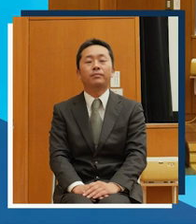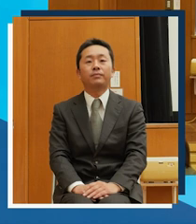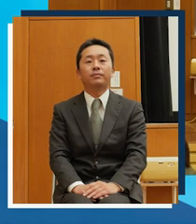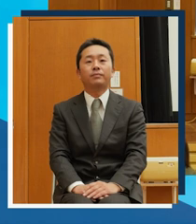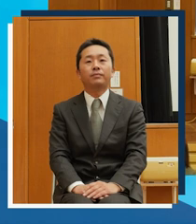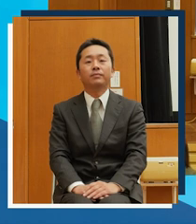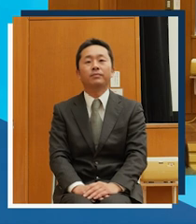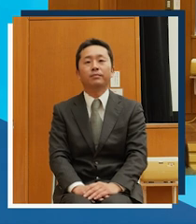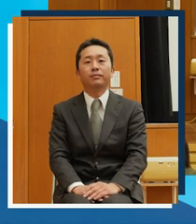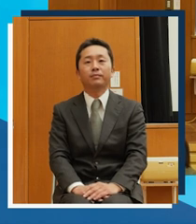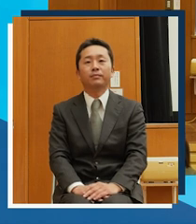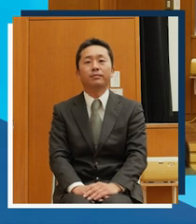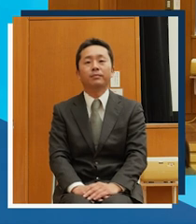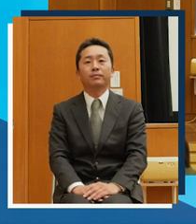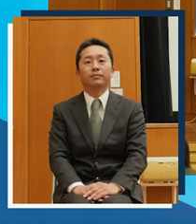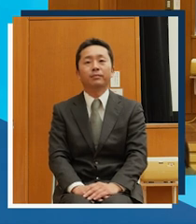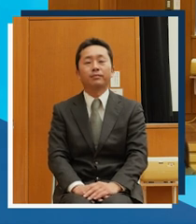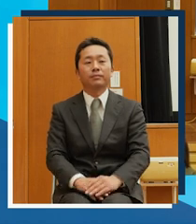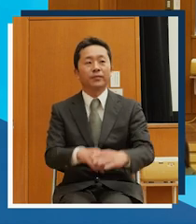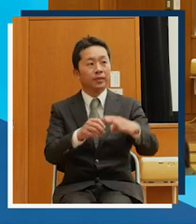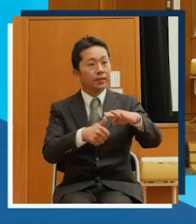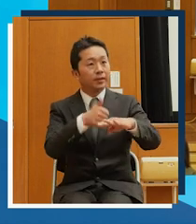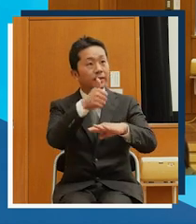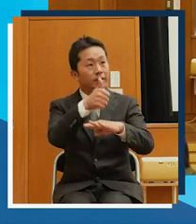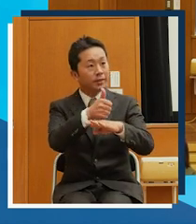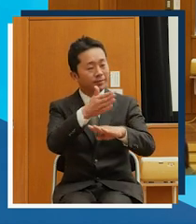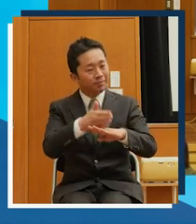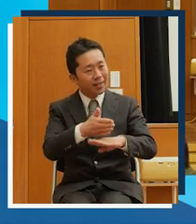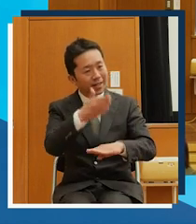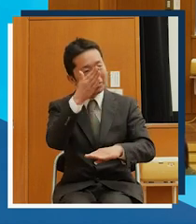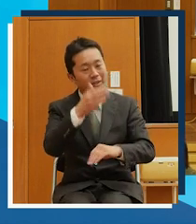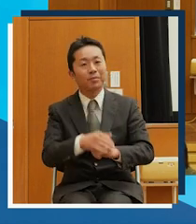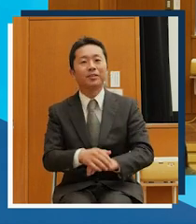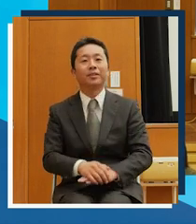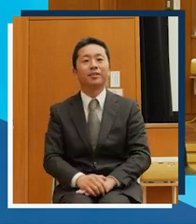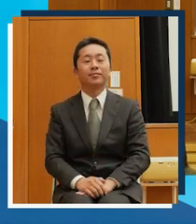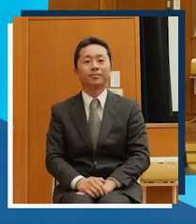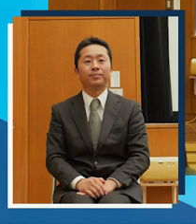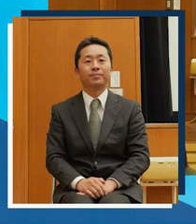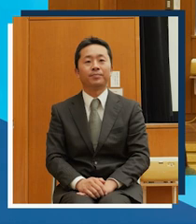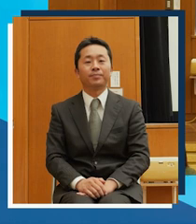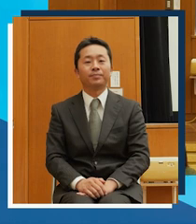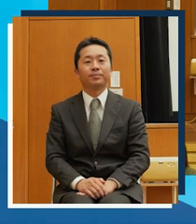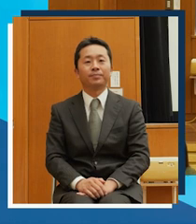たたまきでに指示ありがとうございまし